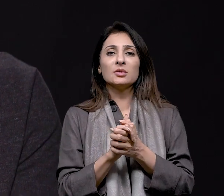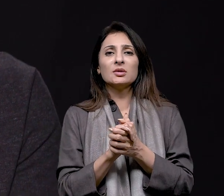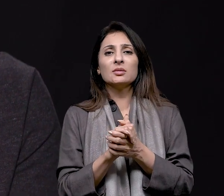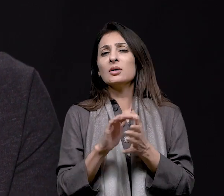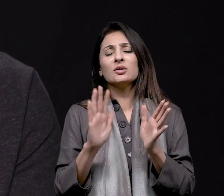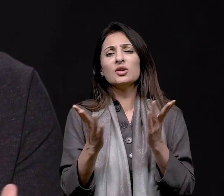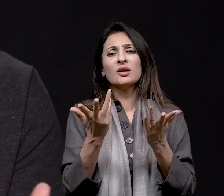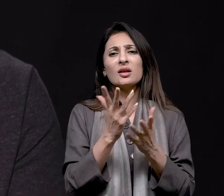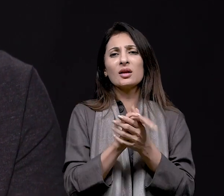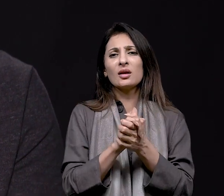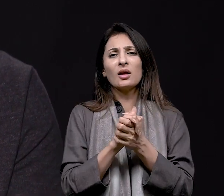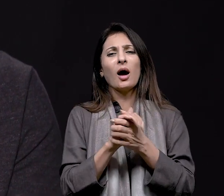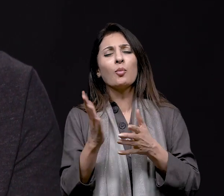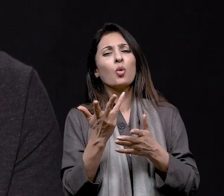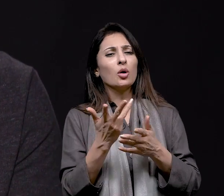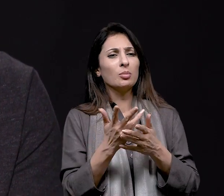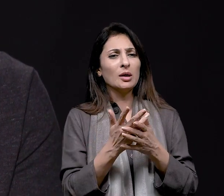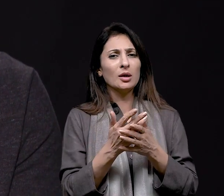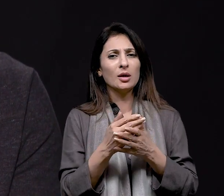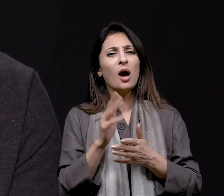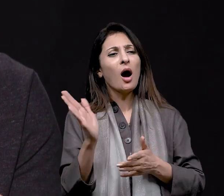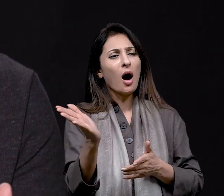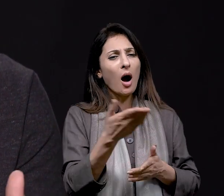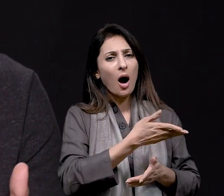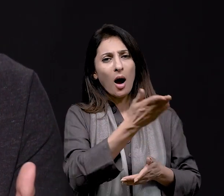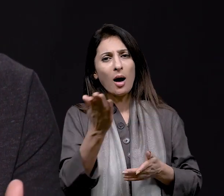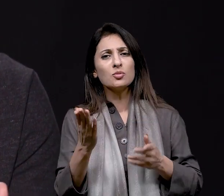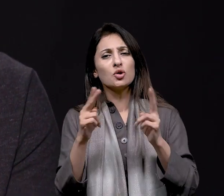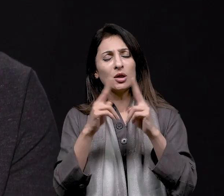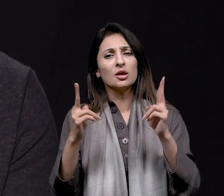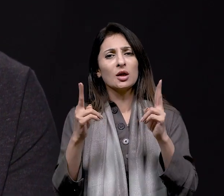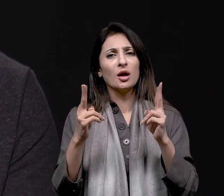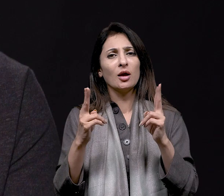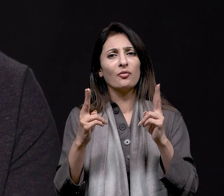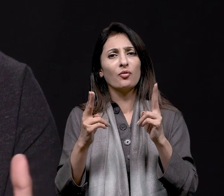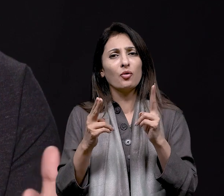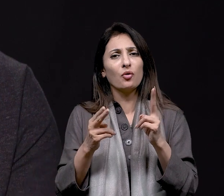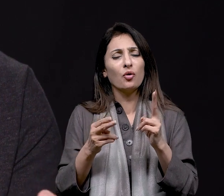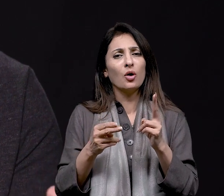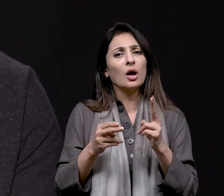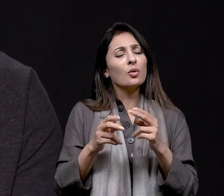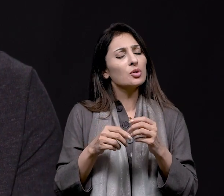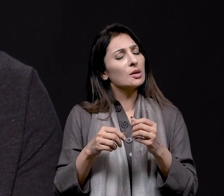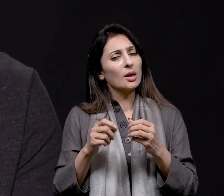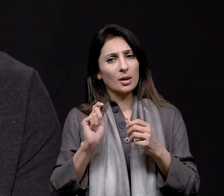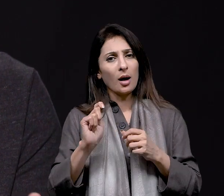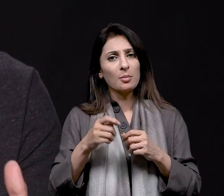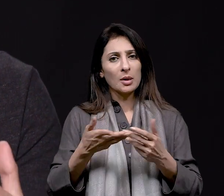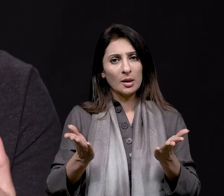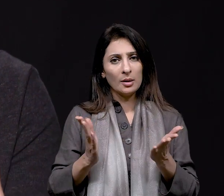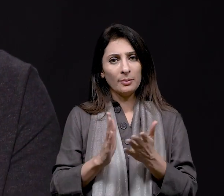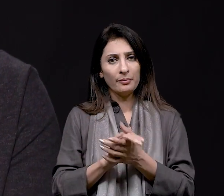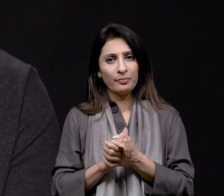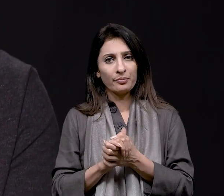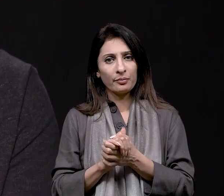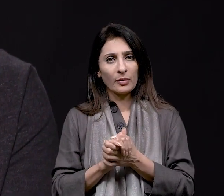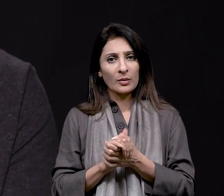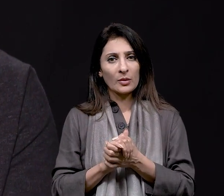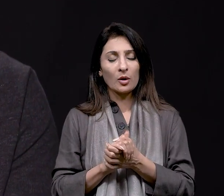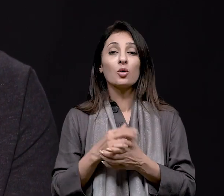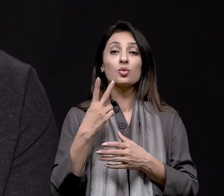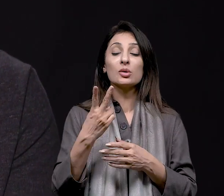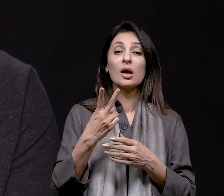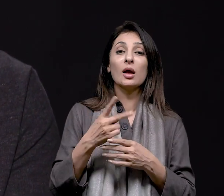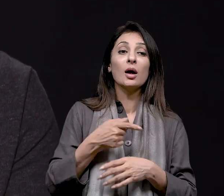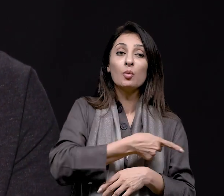اسٹرکچرل انٹرونشن سے سب لوگ واقف ہوں گے. اسٹرکچرل انٹرونشنس کا مطلب جس طرح کے لارج ڈیمز ہو سکتے ہیں یا امبینکمنٹس ہو سکتی